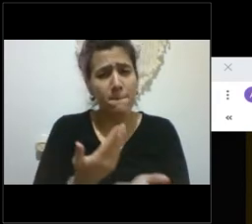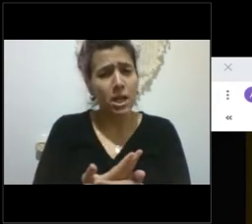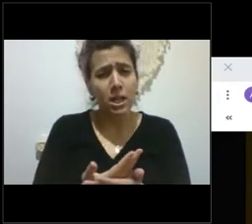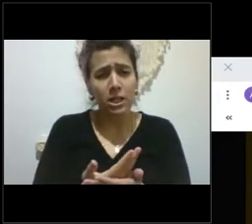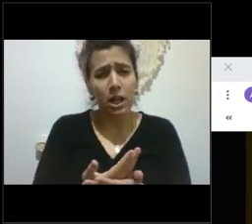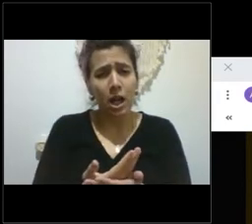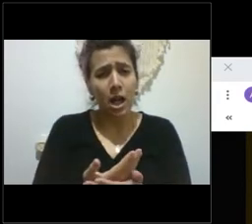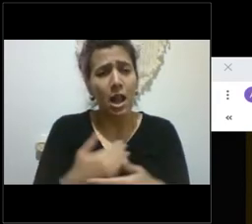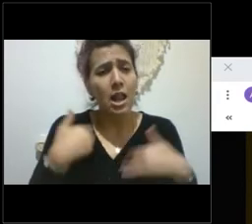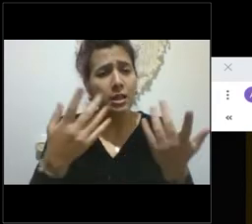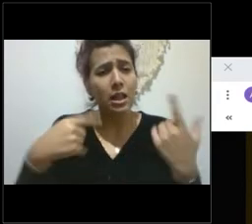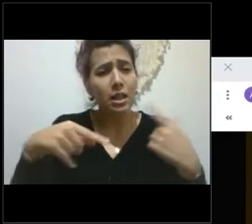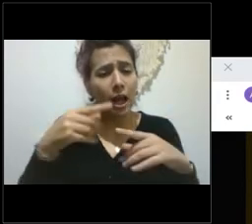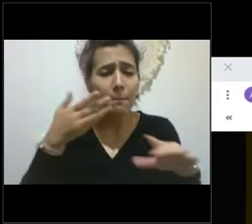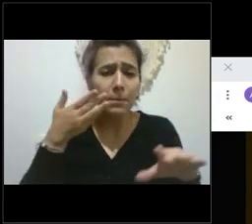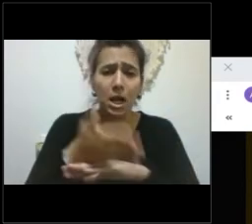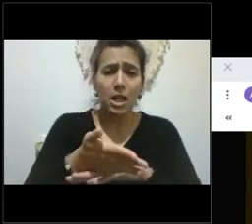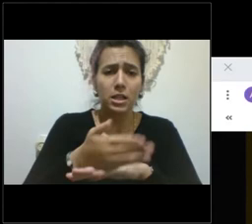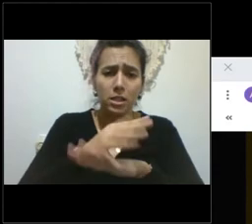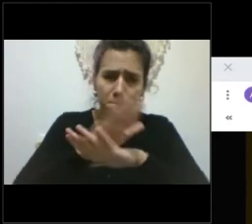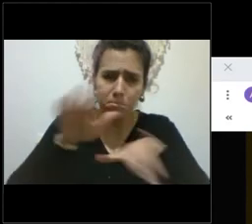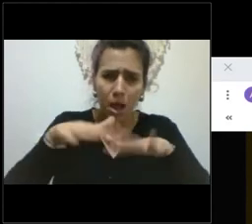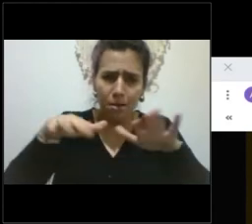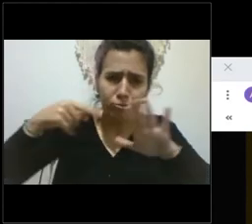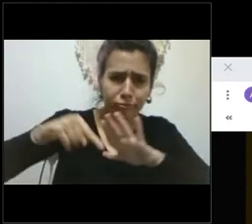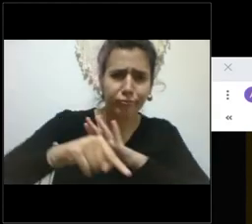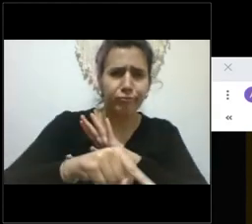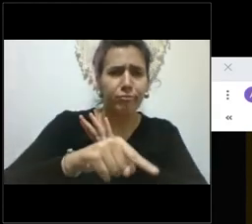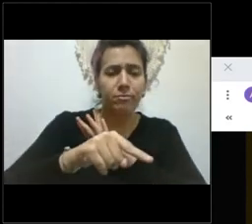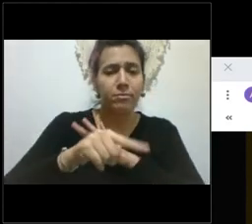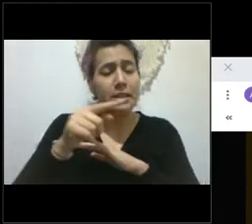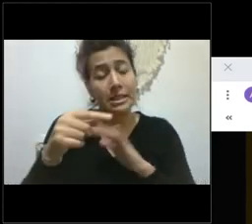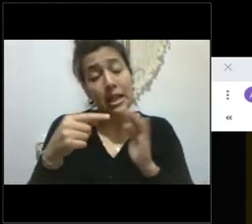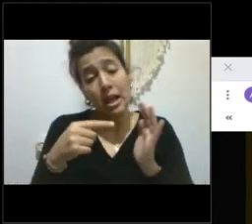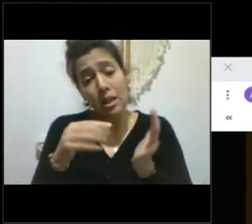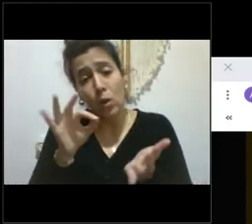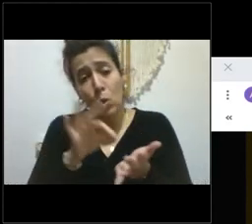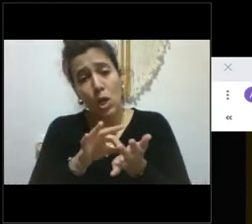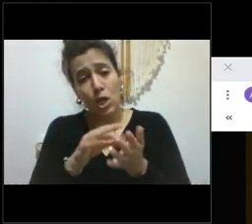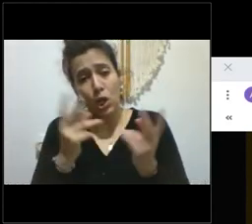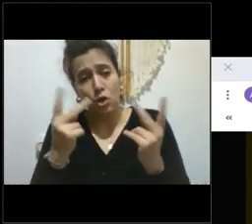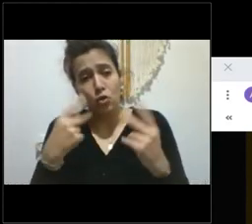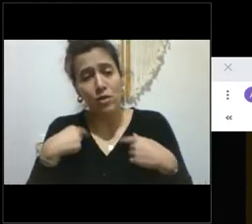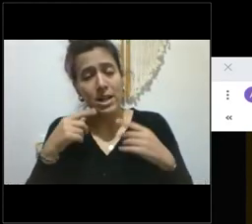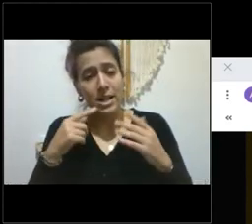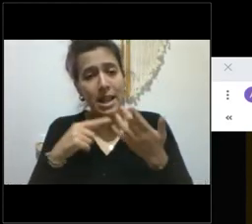למים. אז זו נקודה שרציתי להדגיש. לגמרי.